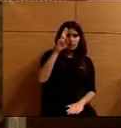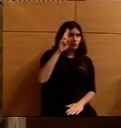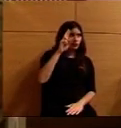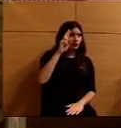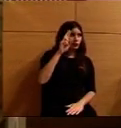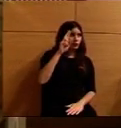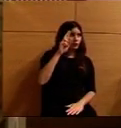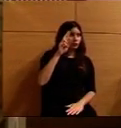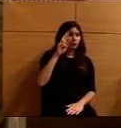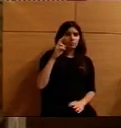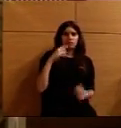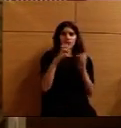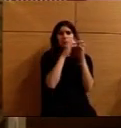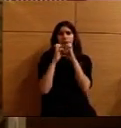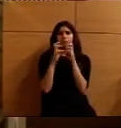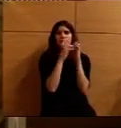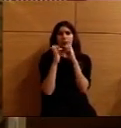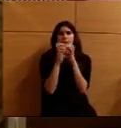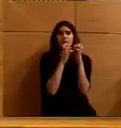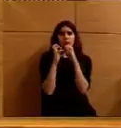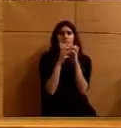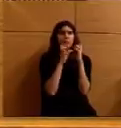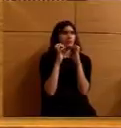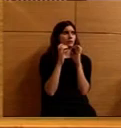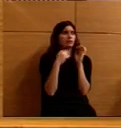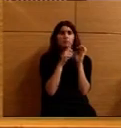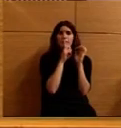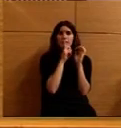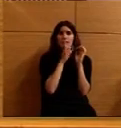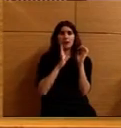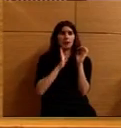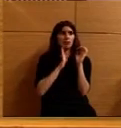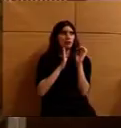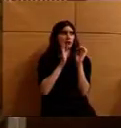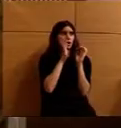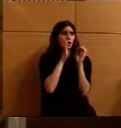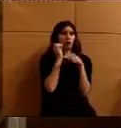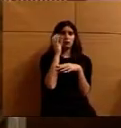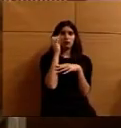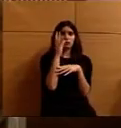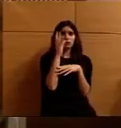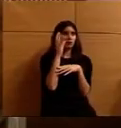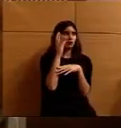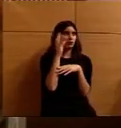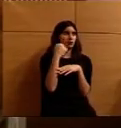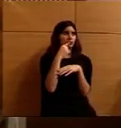s'ha referit en la intervenció. Podria haver dit per al·lusió. Jo m'he callat. Senyor Segarra. Bueno, i ara he intervingut. I he dit el que he dit abans. Senyor